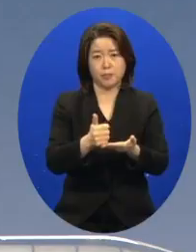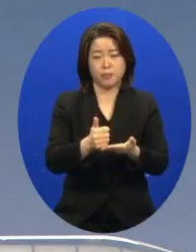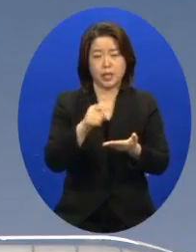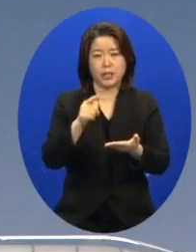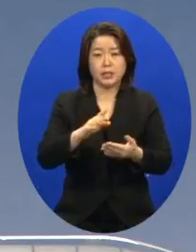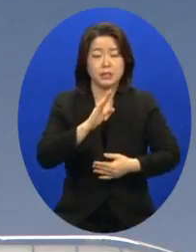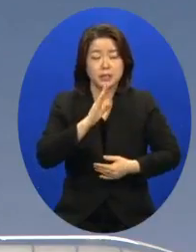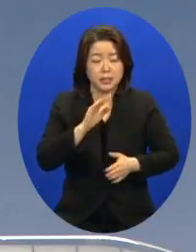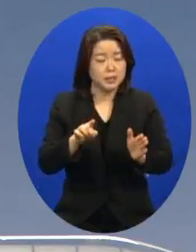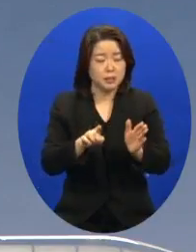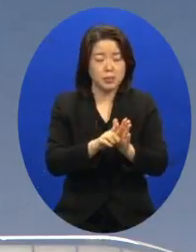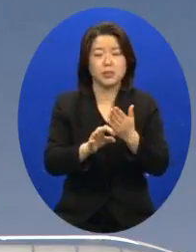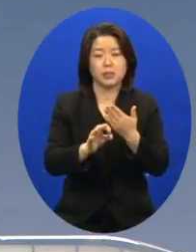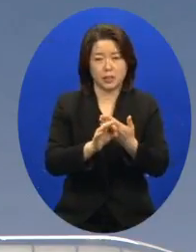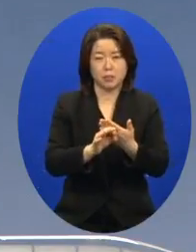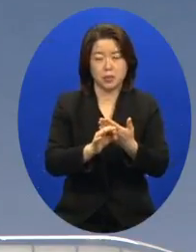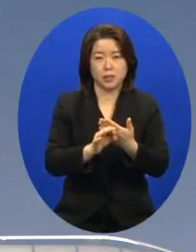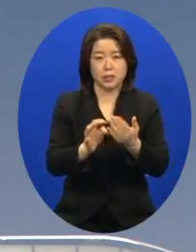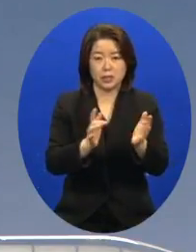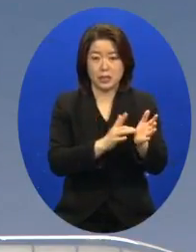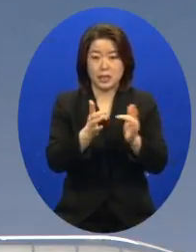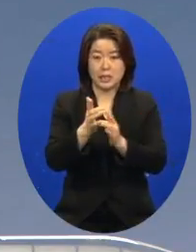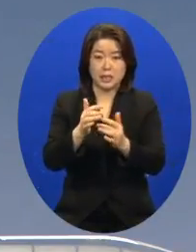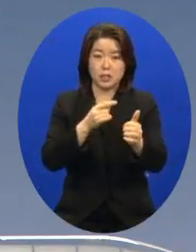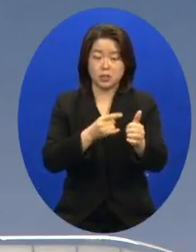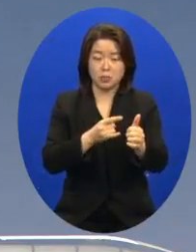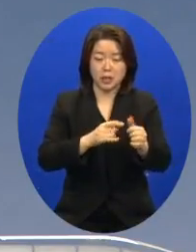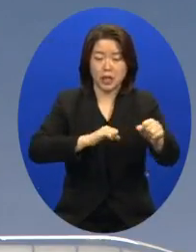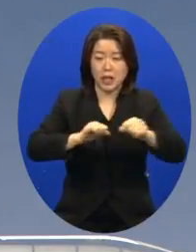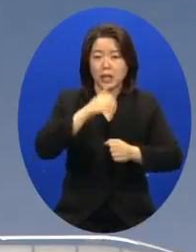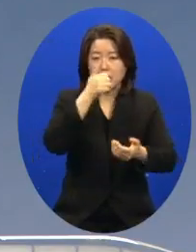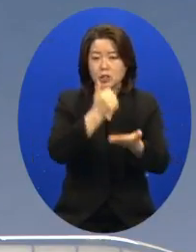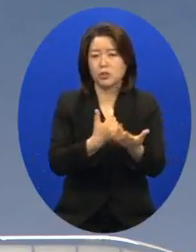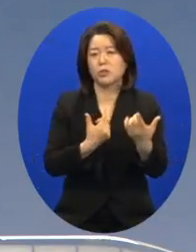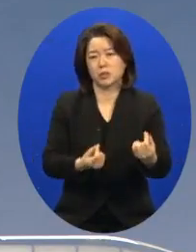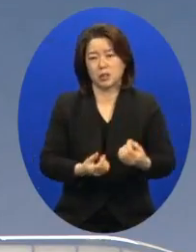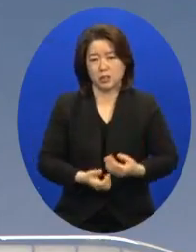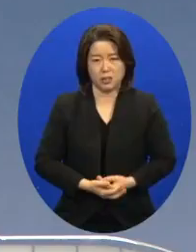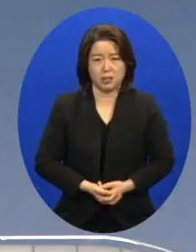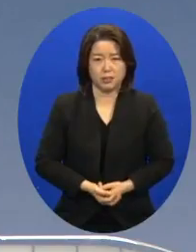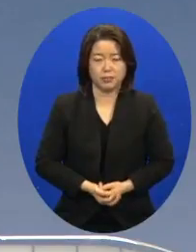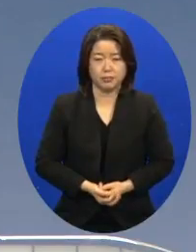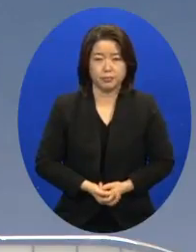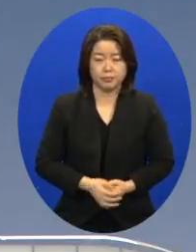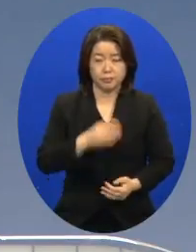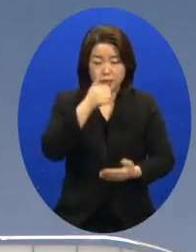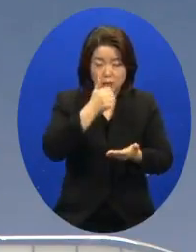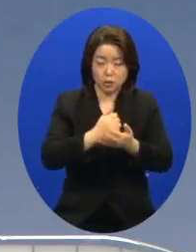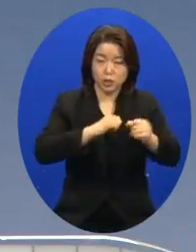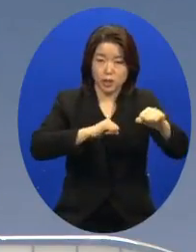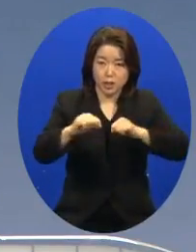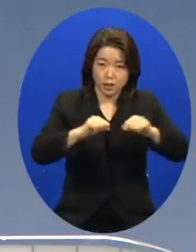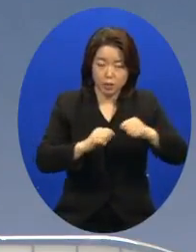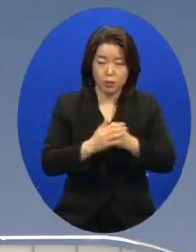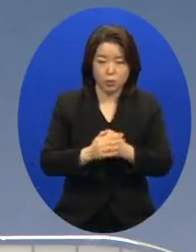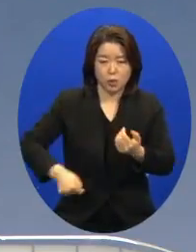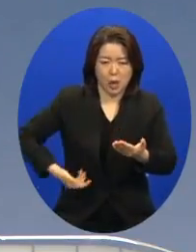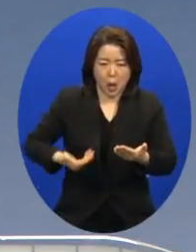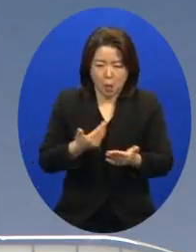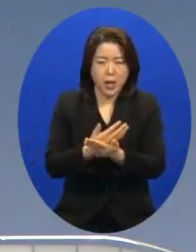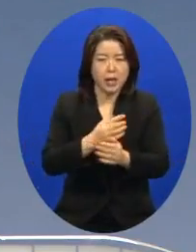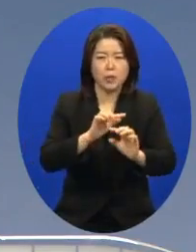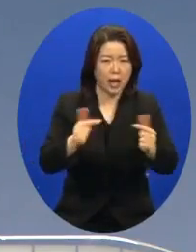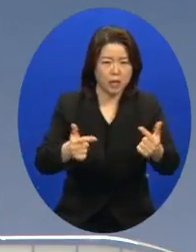그걸 진짜 믿는다면 예수님에게 짓는 죄 라는 것입니다 죄를 짓고도 회개하게 는